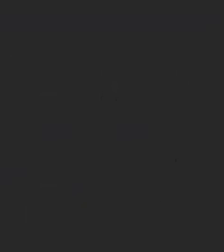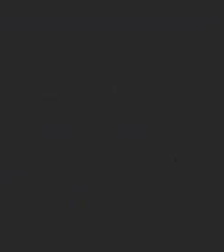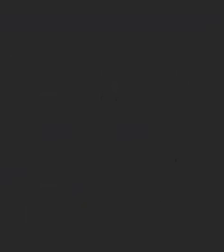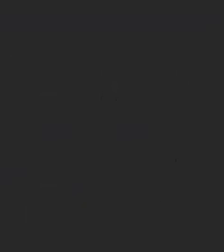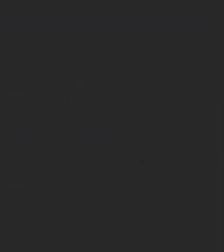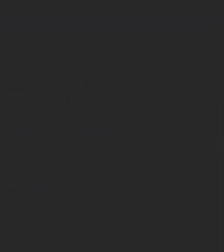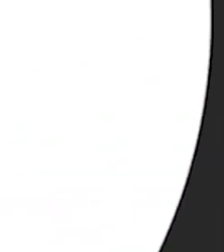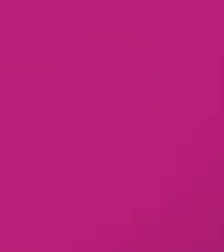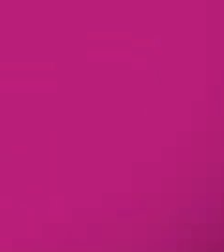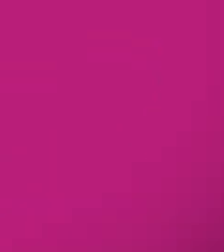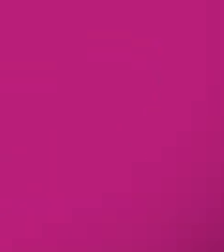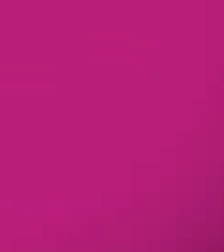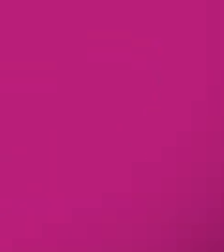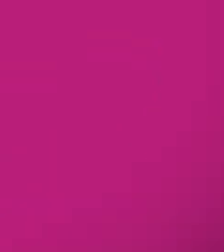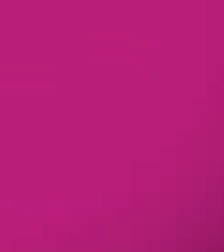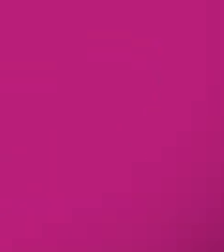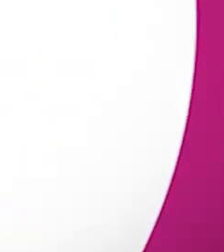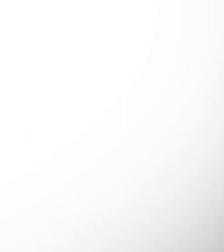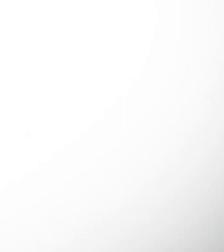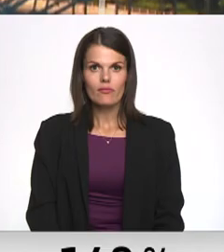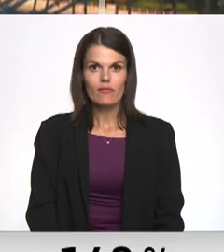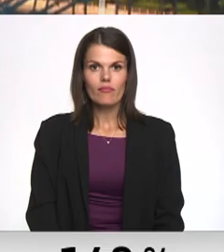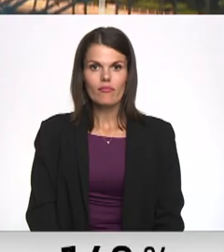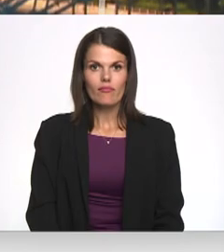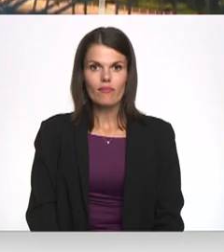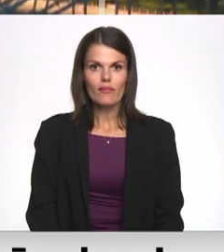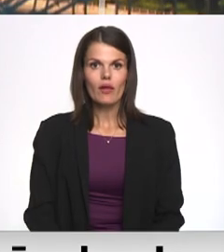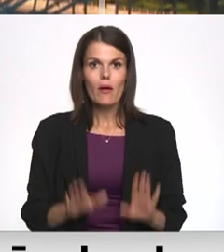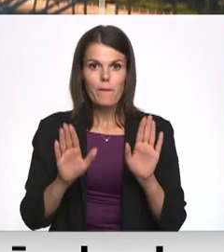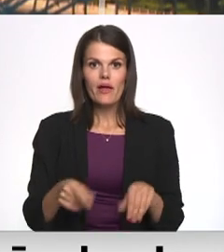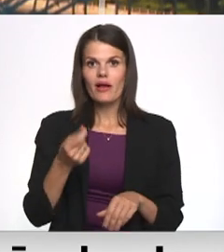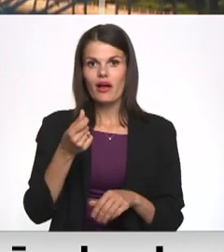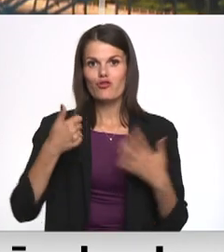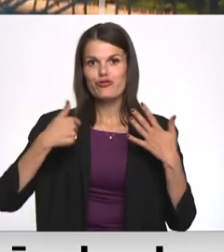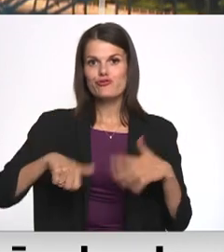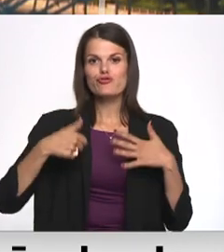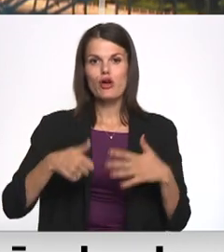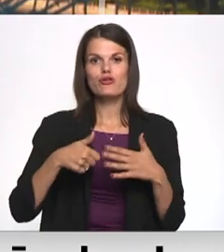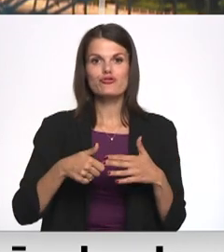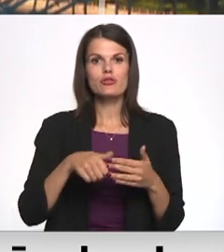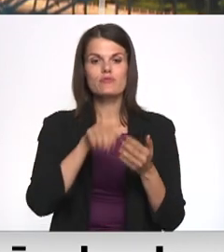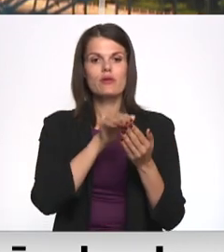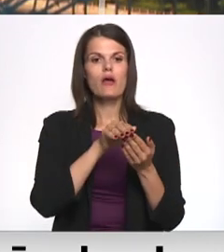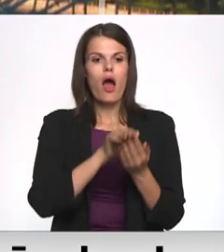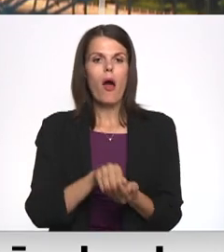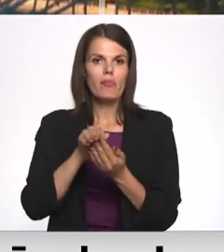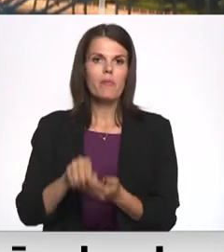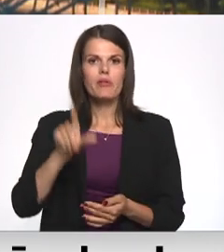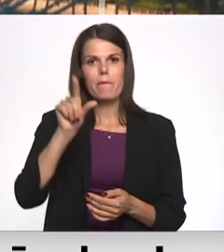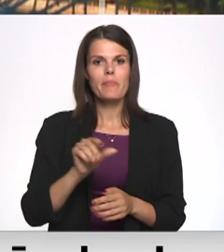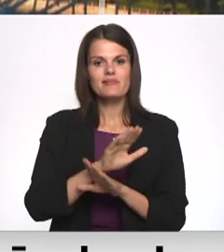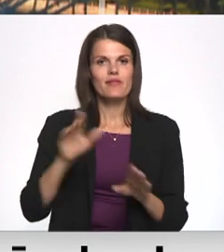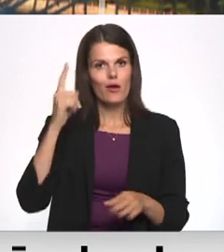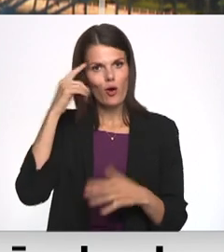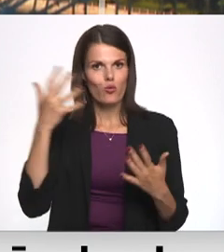Re, viss ēters ir te! Par gandrīz 60 apglabātajiem mazāk nekā tika uzskatīts